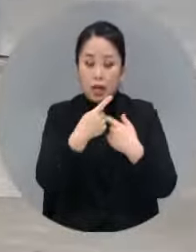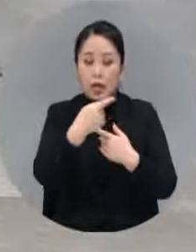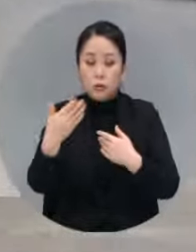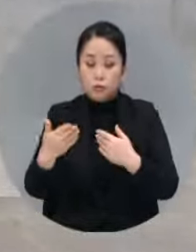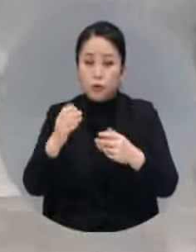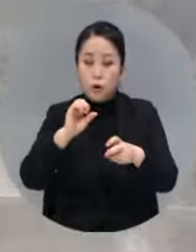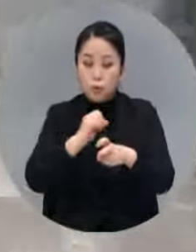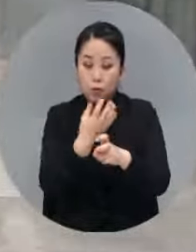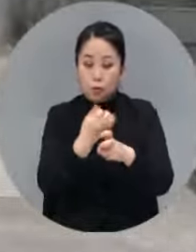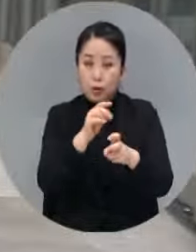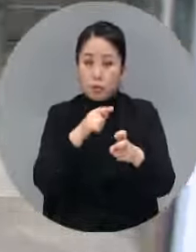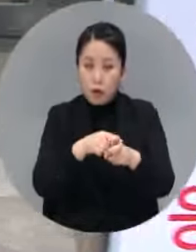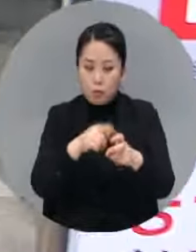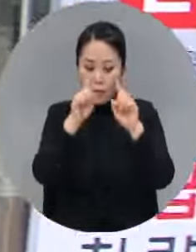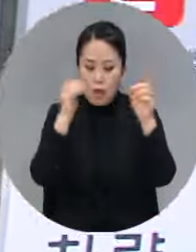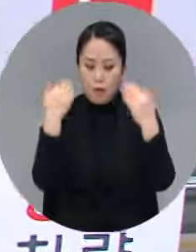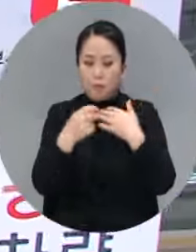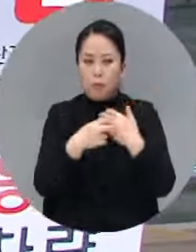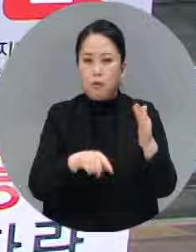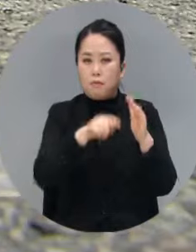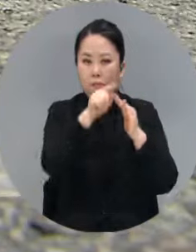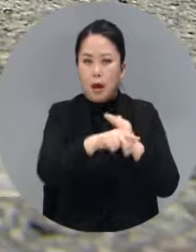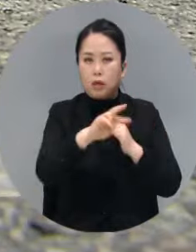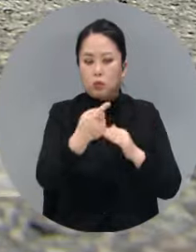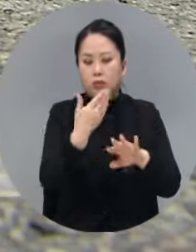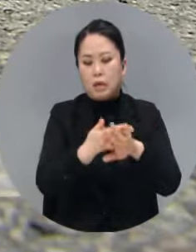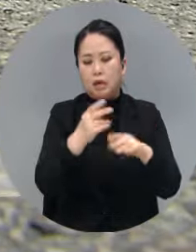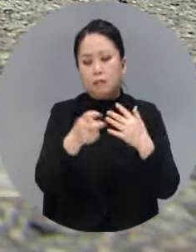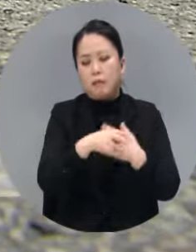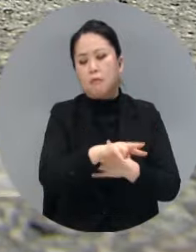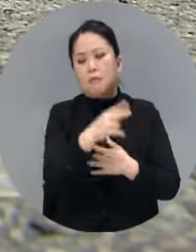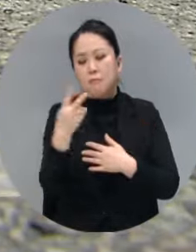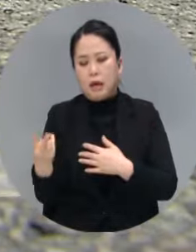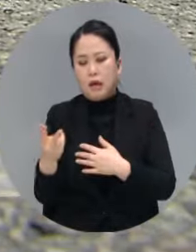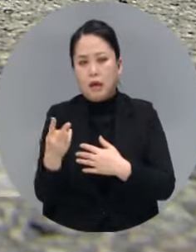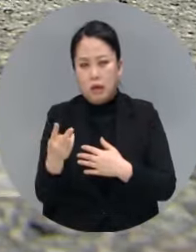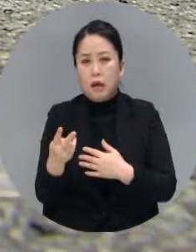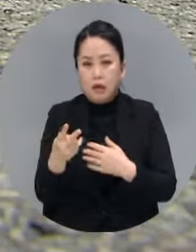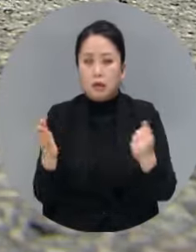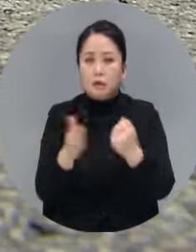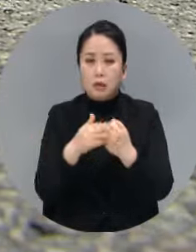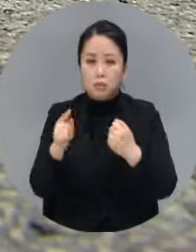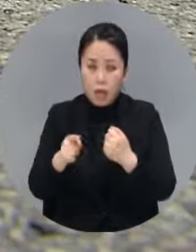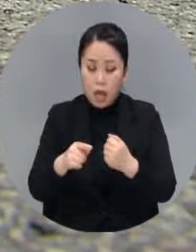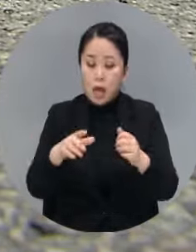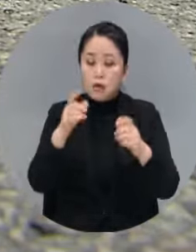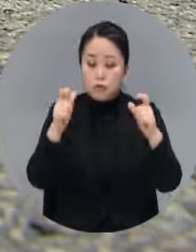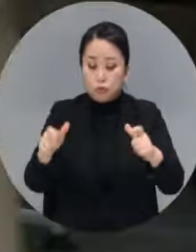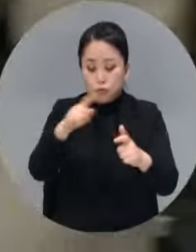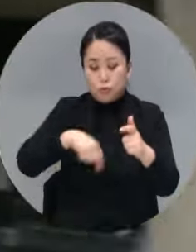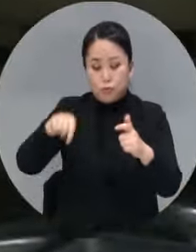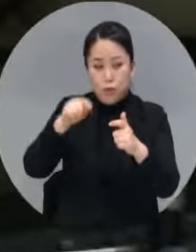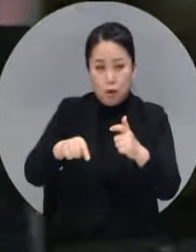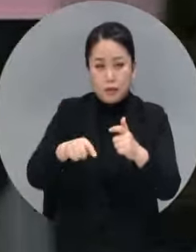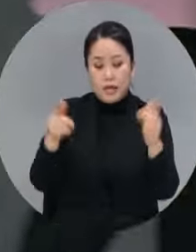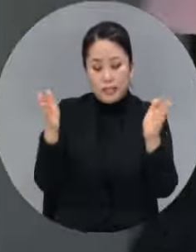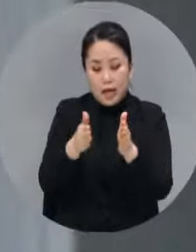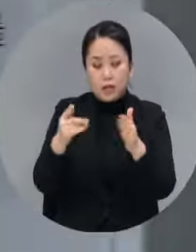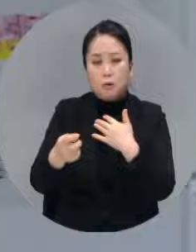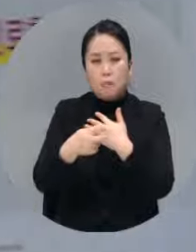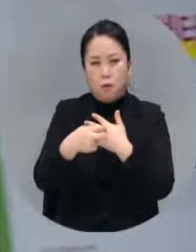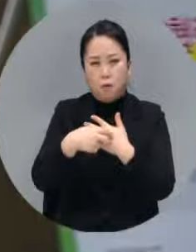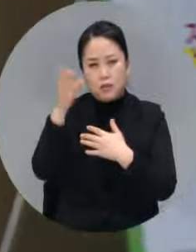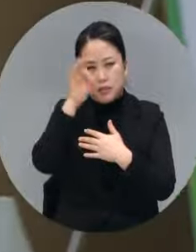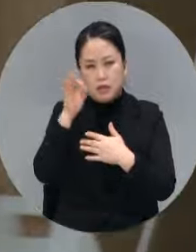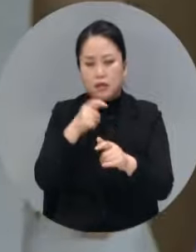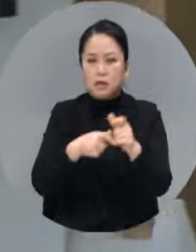가도 다른 병원으로 옮겨지게 돼 주변 병의원이나 종합병원을 찾는 게 더 빠른 진료를 받을 수 있습니다.